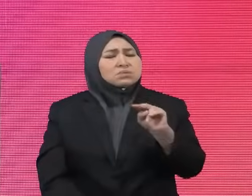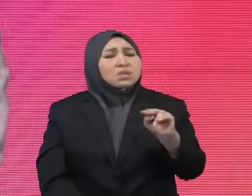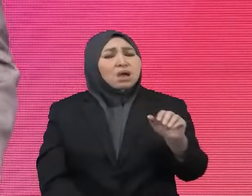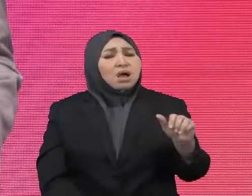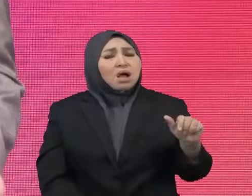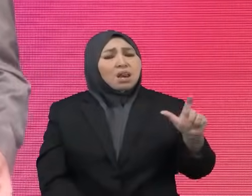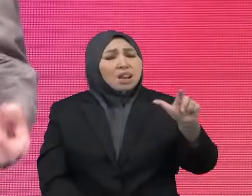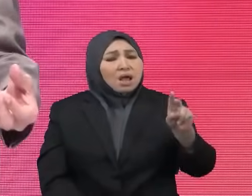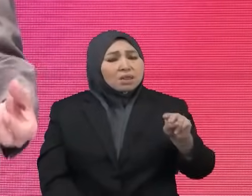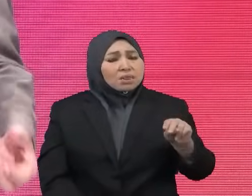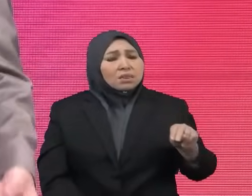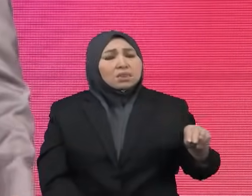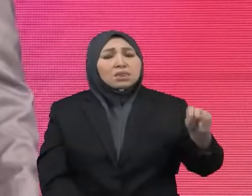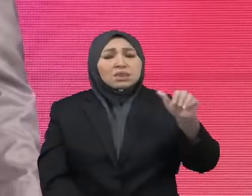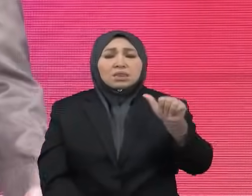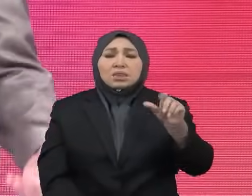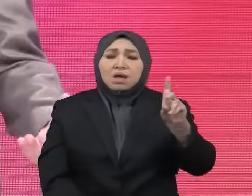Inna lan